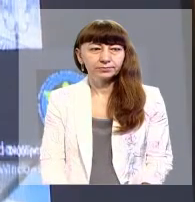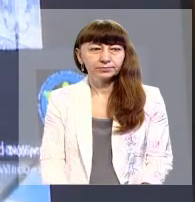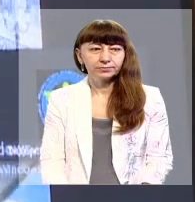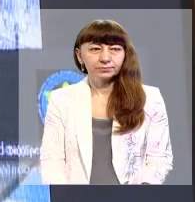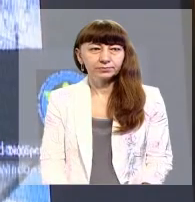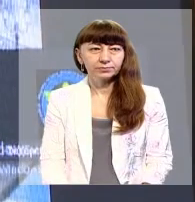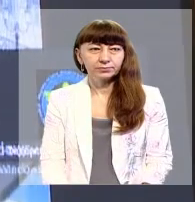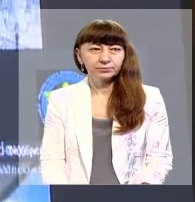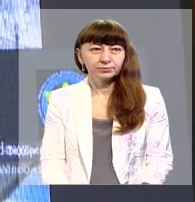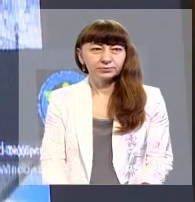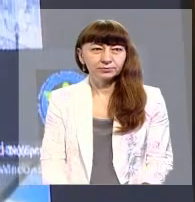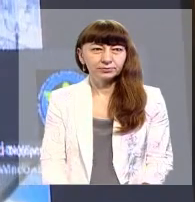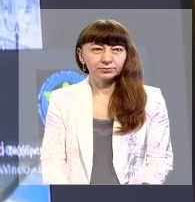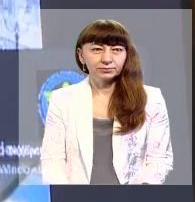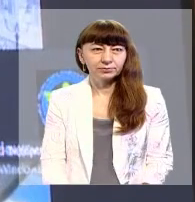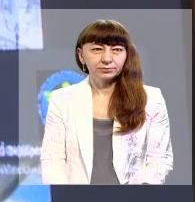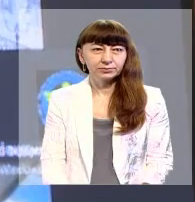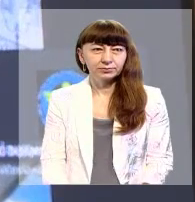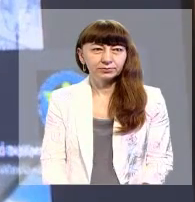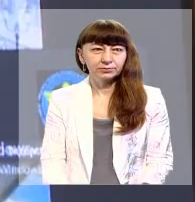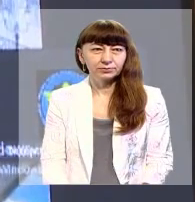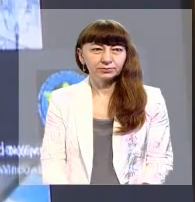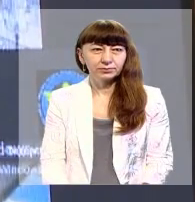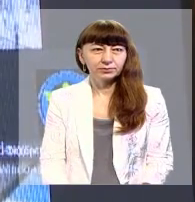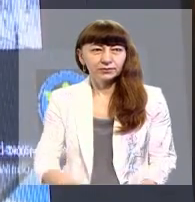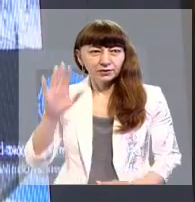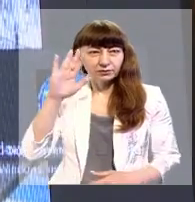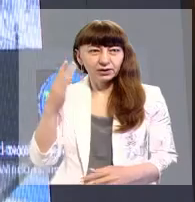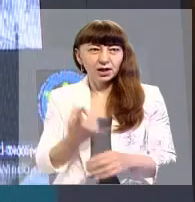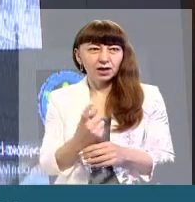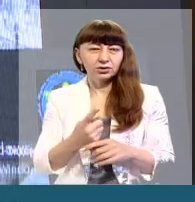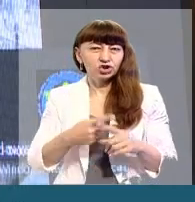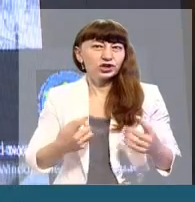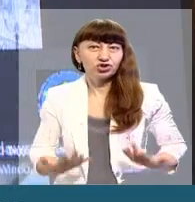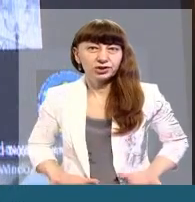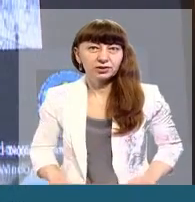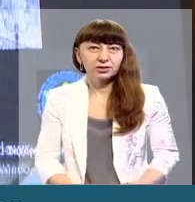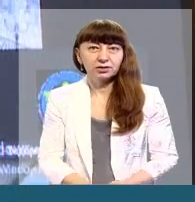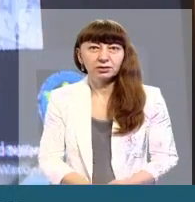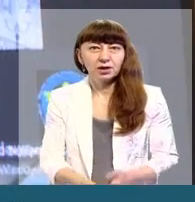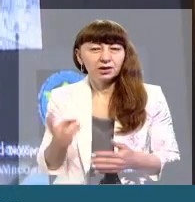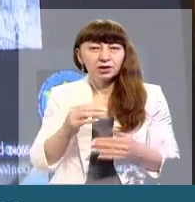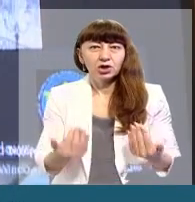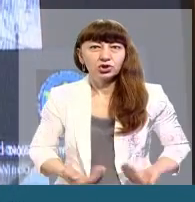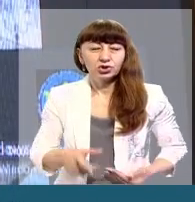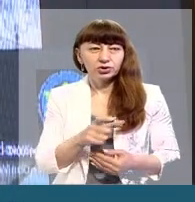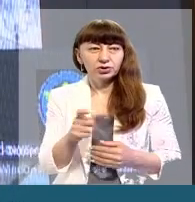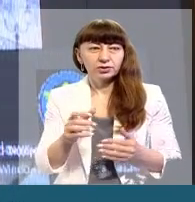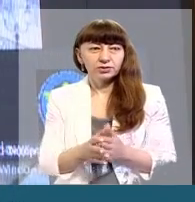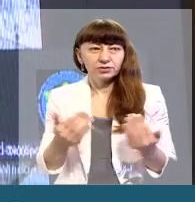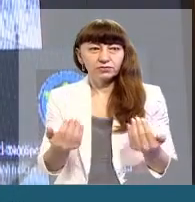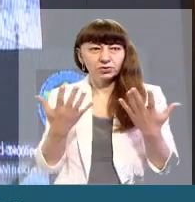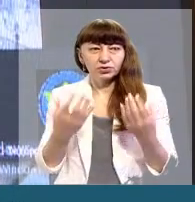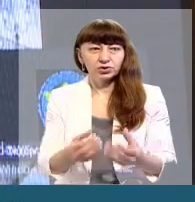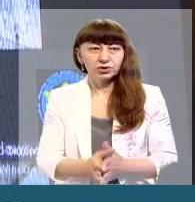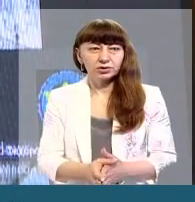жить. Потому что как бы, вода – это источник жизни. Для жителей нашего села сегодняшний